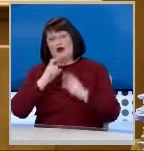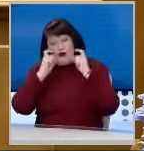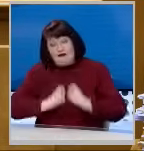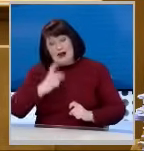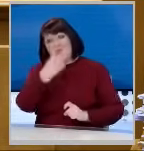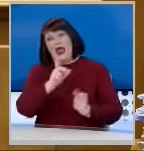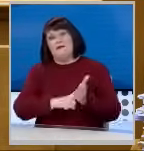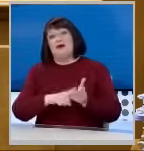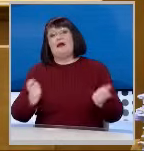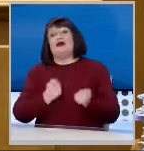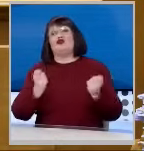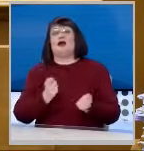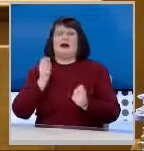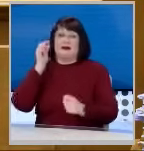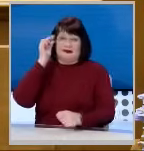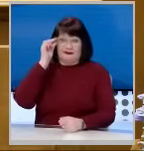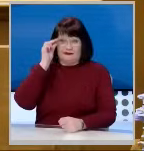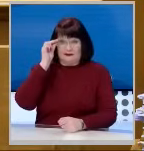κάνετε κύριε